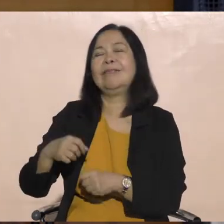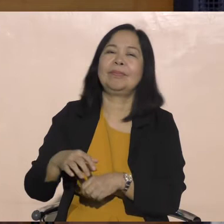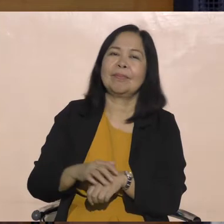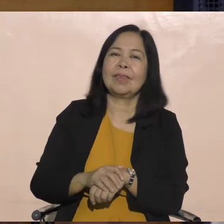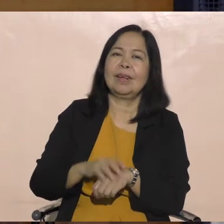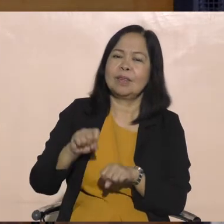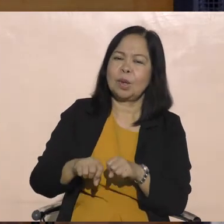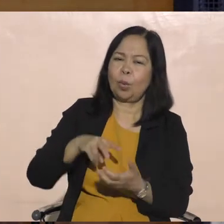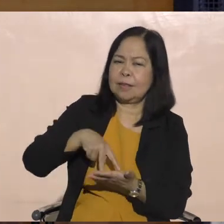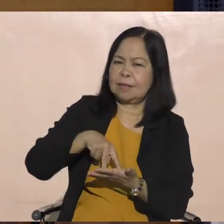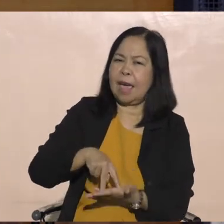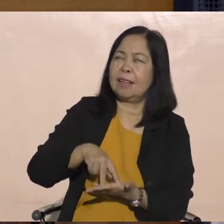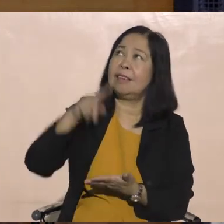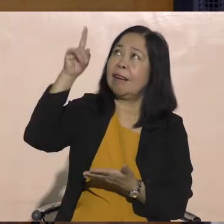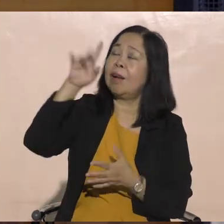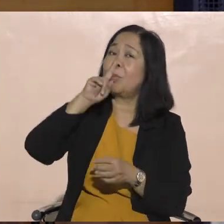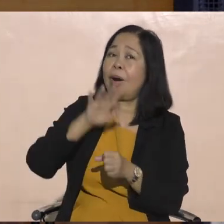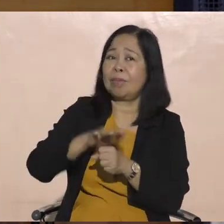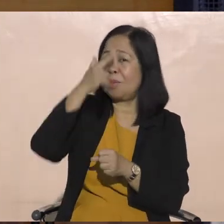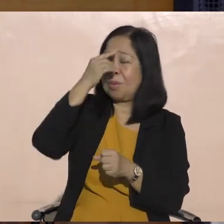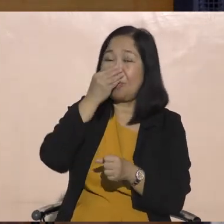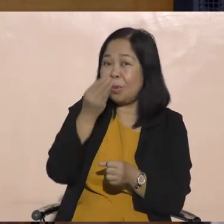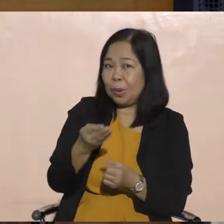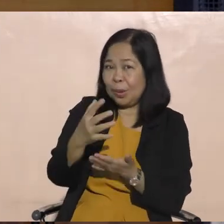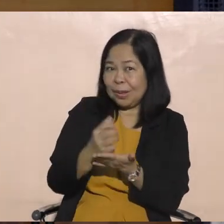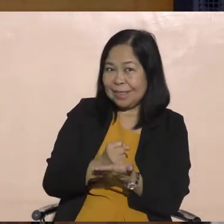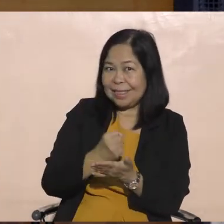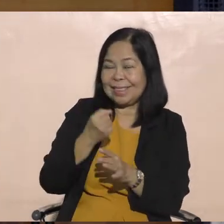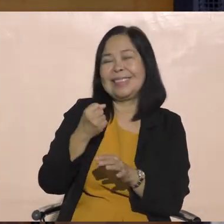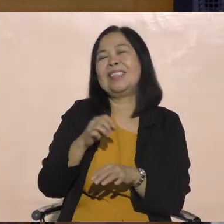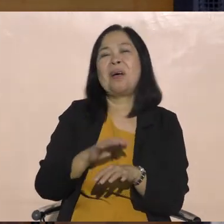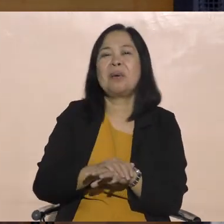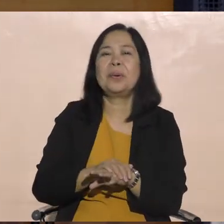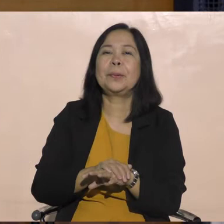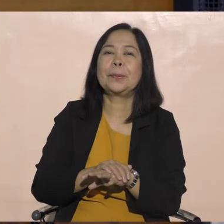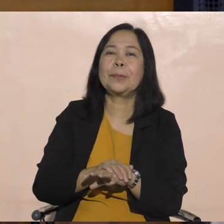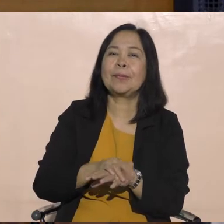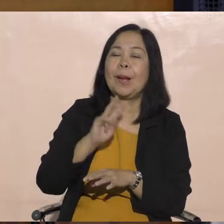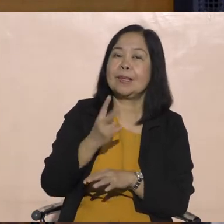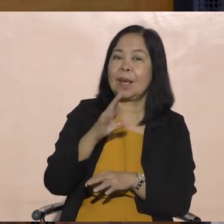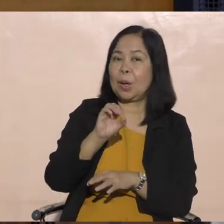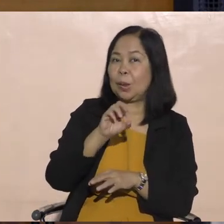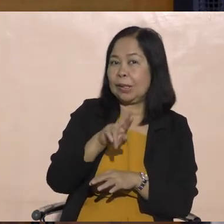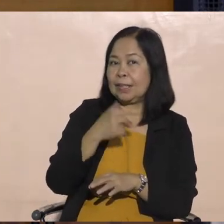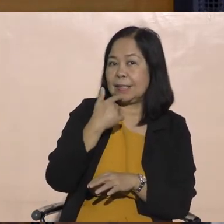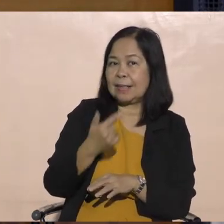Nalang kikigibarugan nga saad sa Ginoo diya sa 1 Corinthians 9:14 or 2 Corinthians. Ingon dito, "They that preach